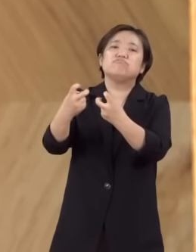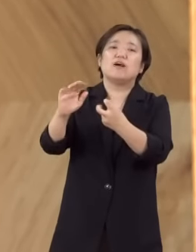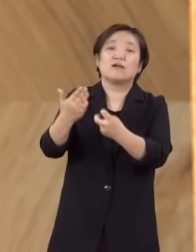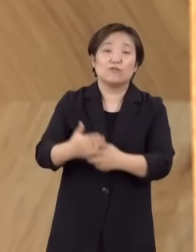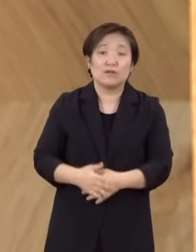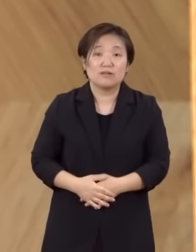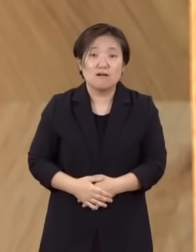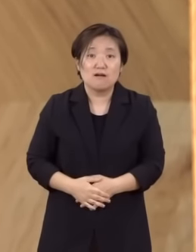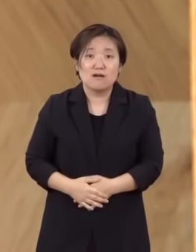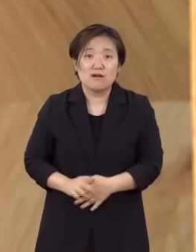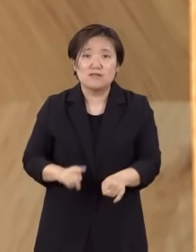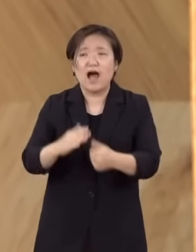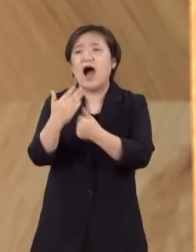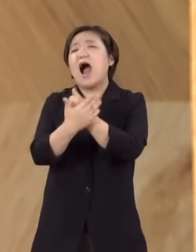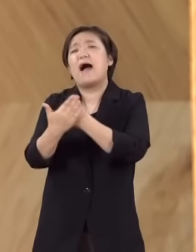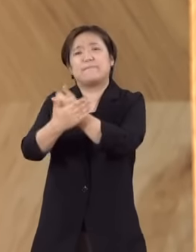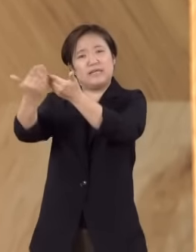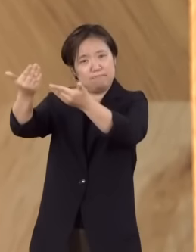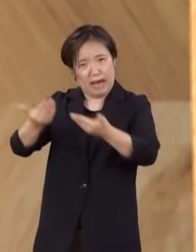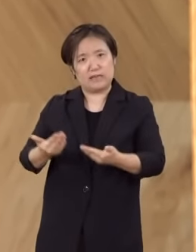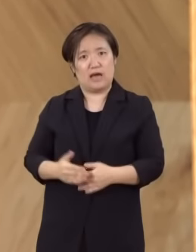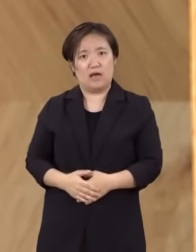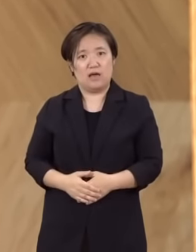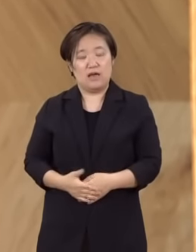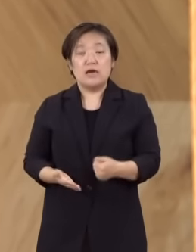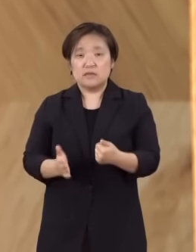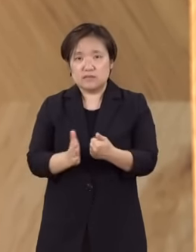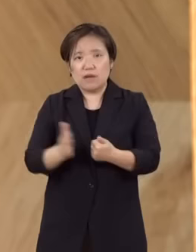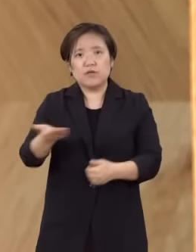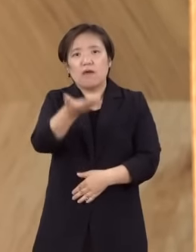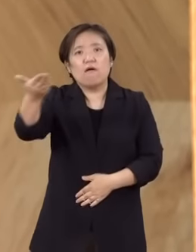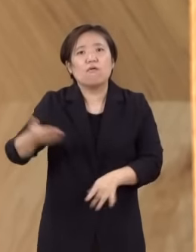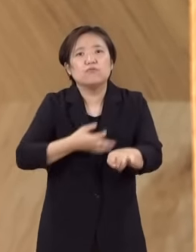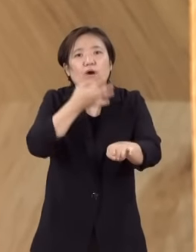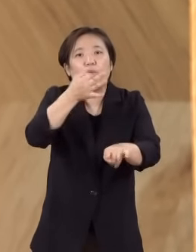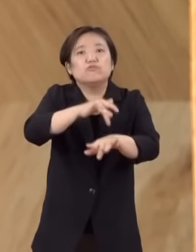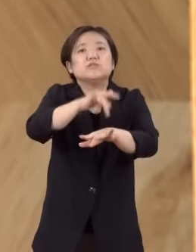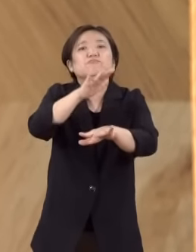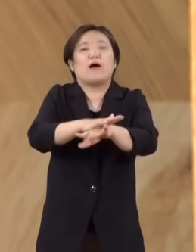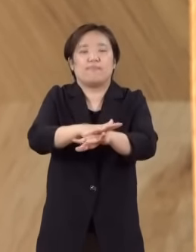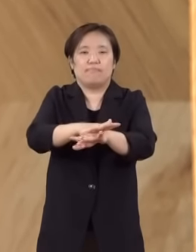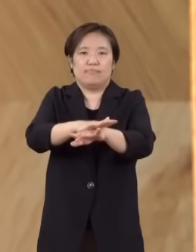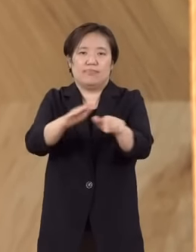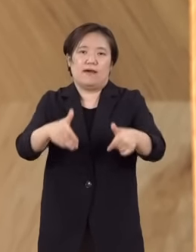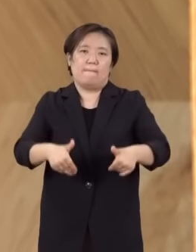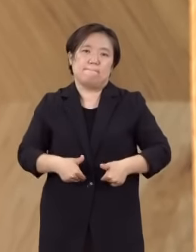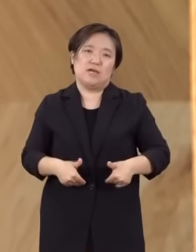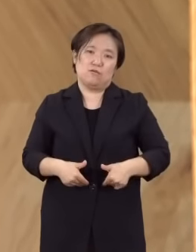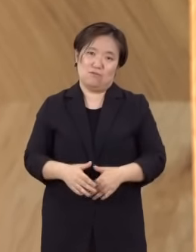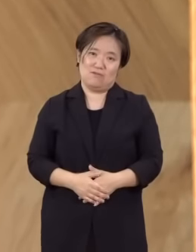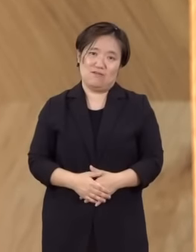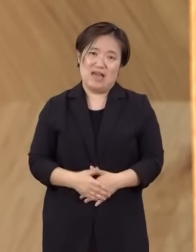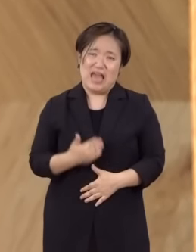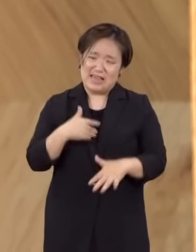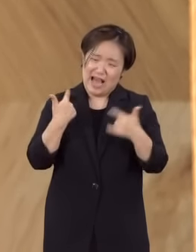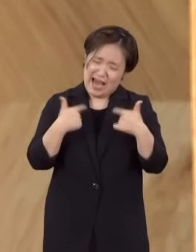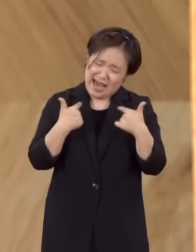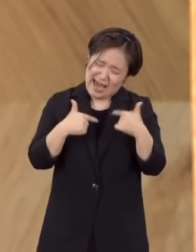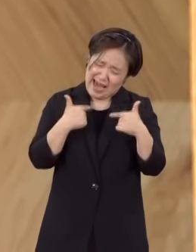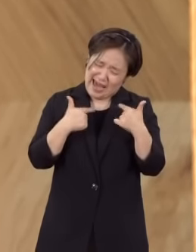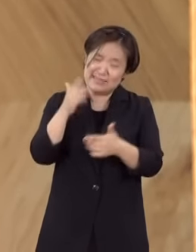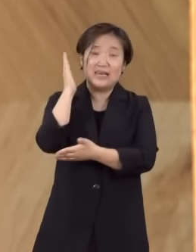여러분 늘 염불하는 습관을 드리세요 우리가 소나무에서 제가 입이 아프도록 여러분들